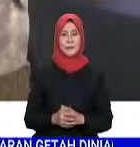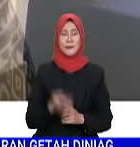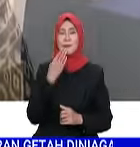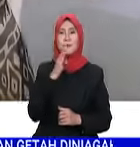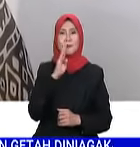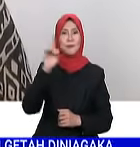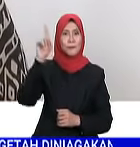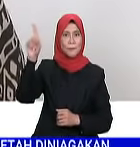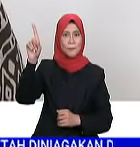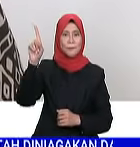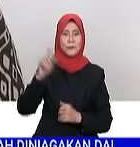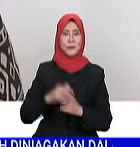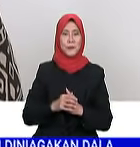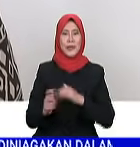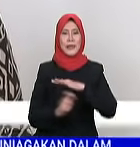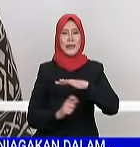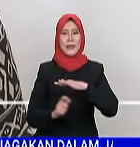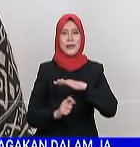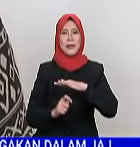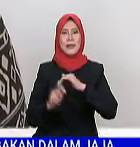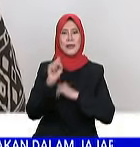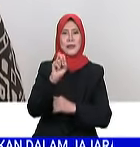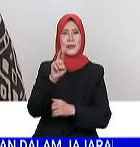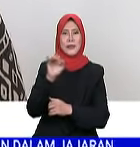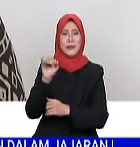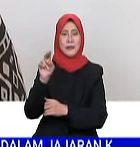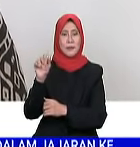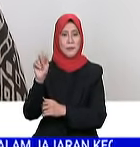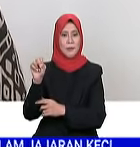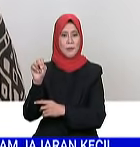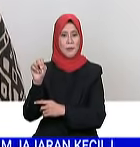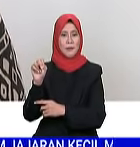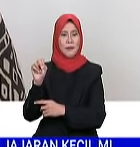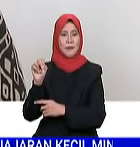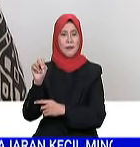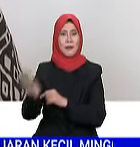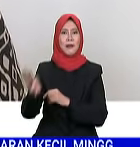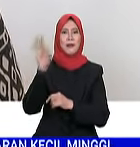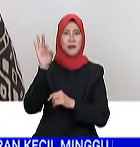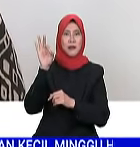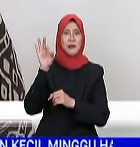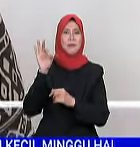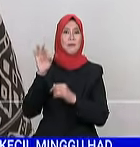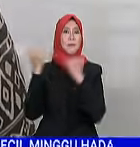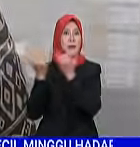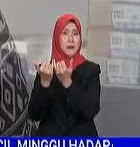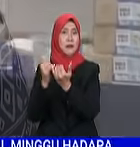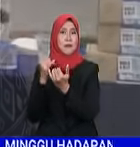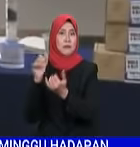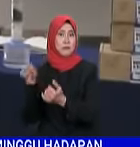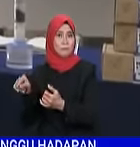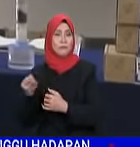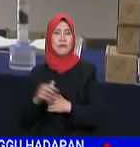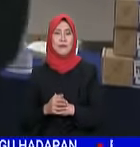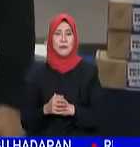Alhamdulillah, Tadika Sri Iman dilantik sebagai anak angkat oleh Exploria. So,